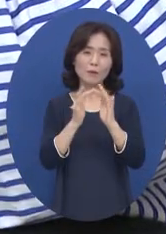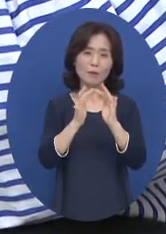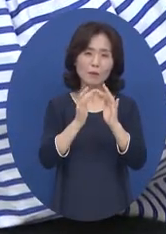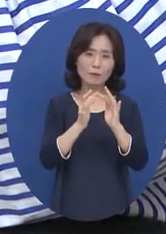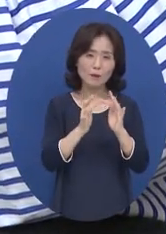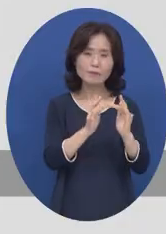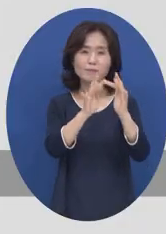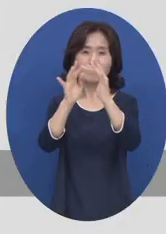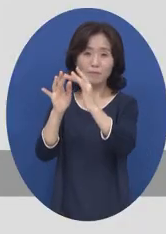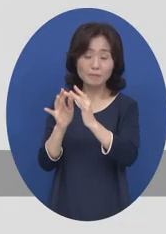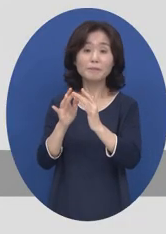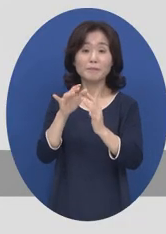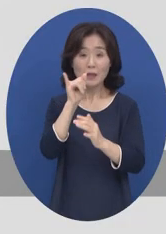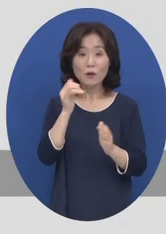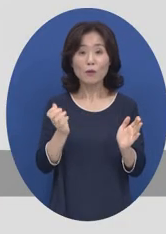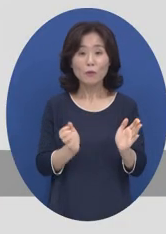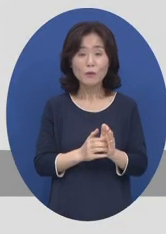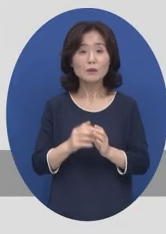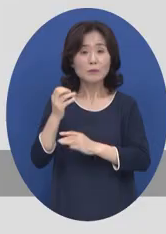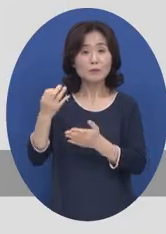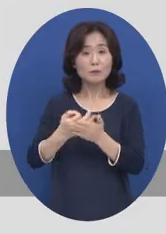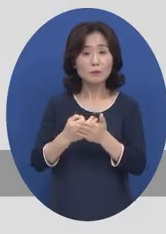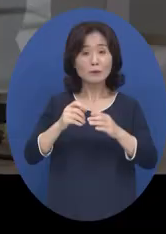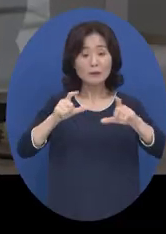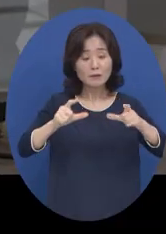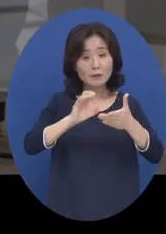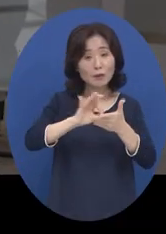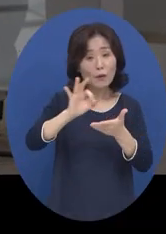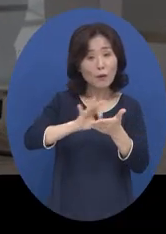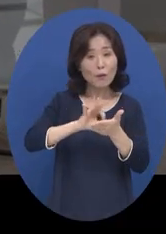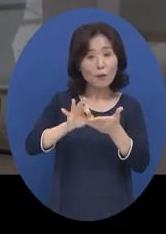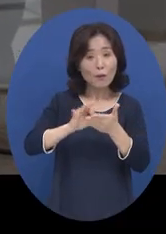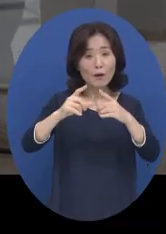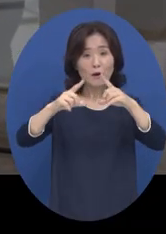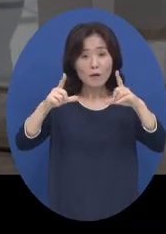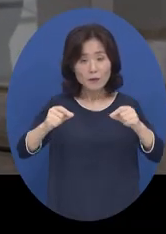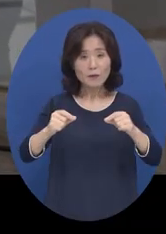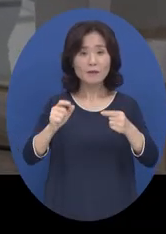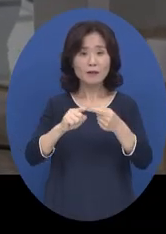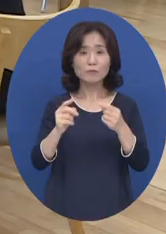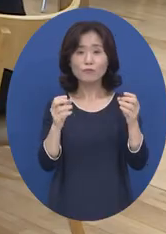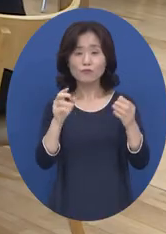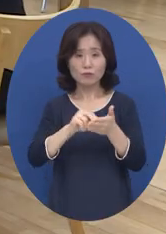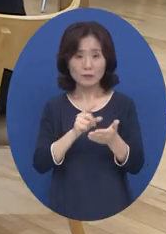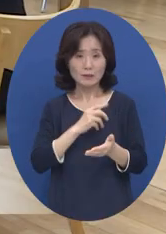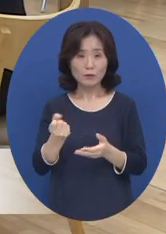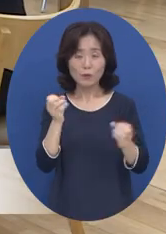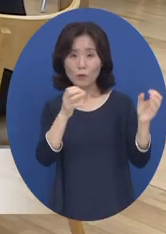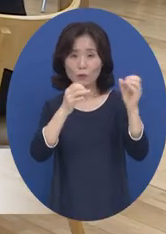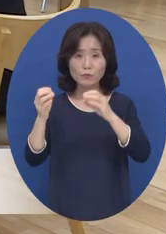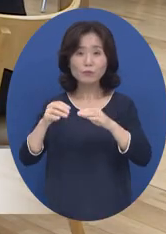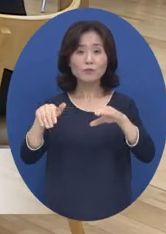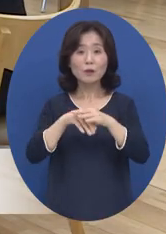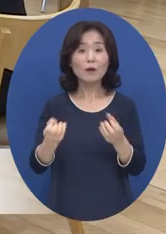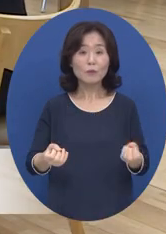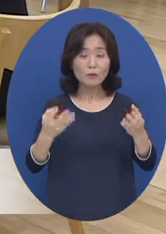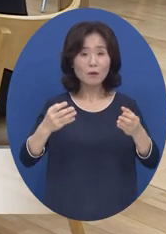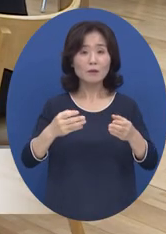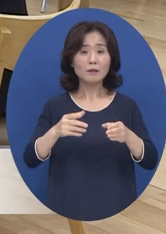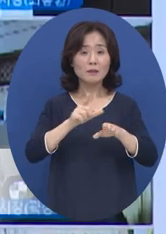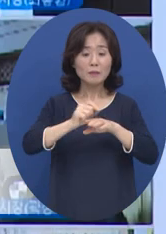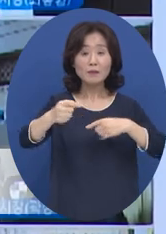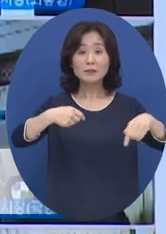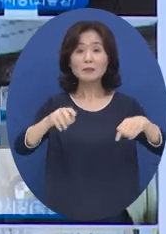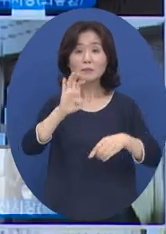함께했고 기본 소득과 지역화폐 를 주제로 한 토크와 문화공연 그리고 지방자치단체 48 꼬 시 트 스